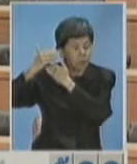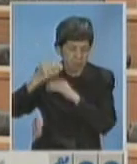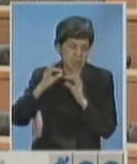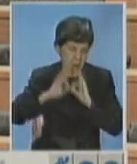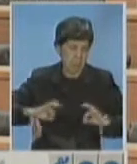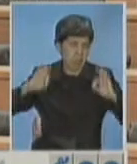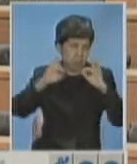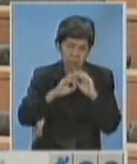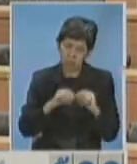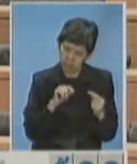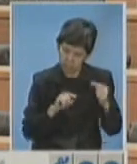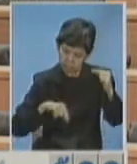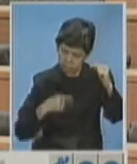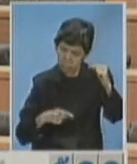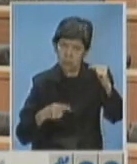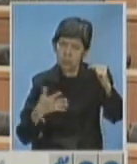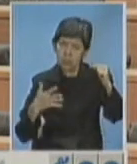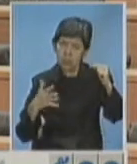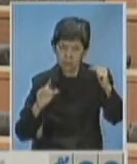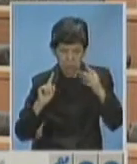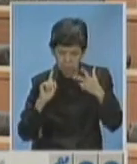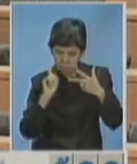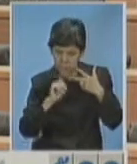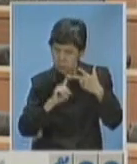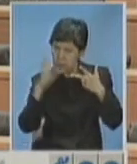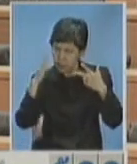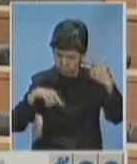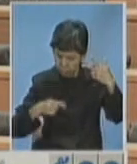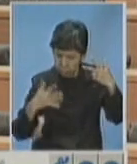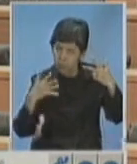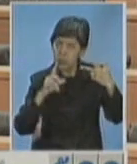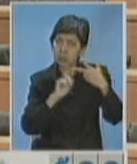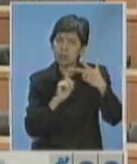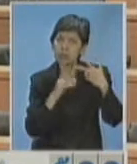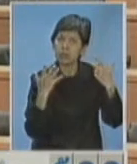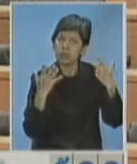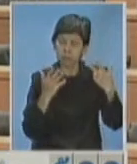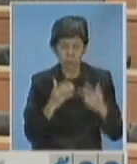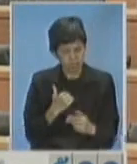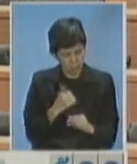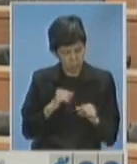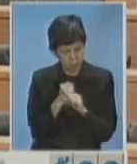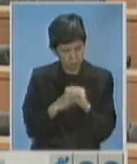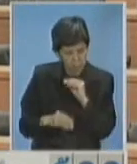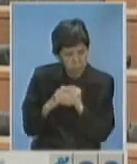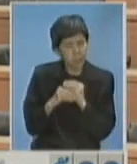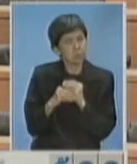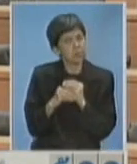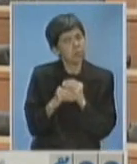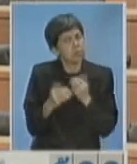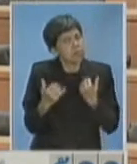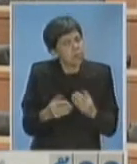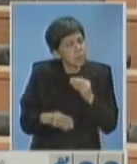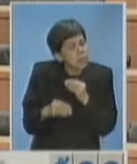ญครับท่านประธานเพราะไม่ได้อยู่ในร่างตั้งแต่วาระที่1 นะครับไม่ได้อยู่ในแผนงานโครงการมาก่อนปรากฏว่ามาปรับเพิ่มในชั้น